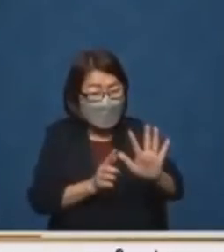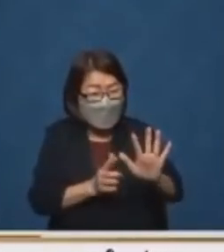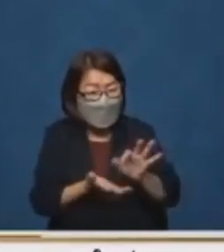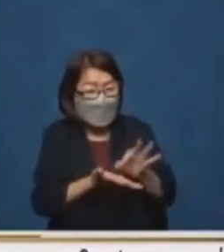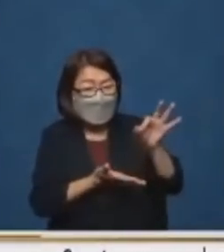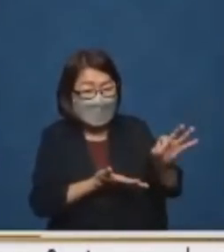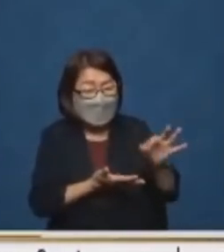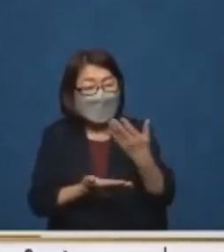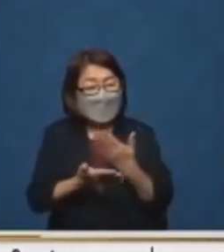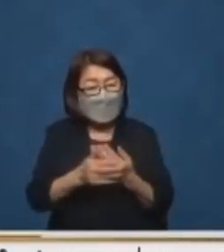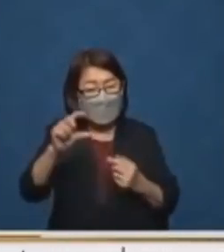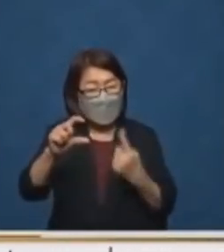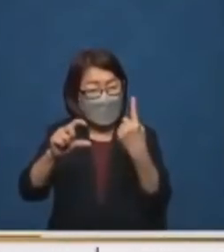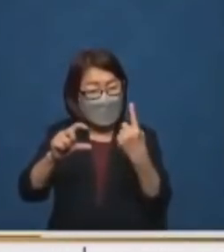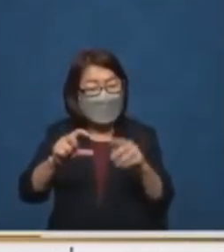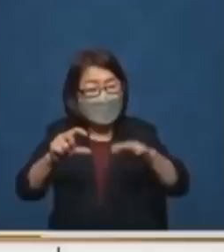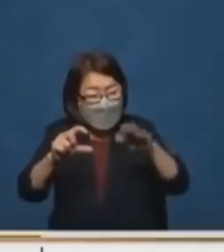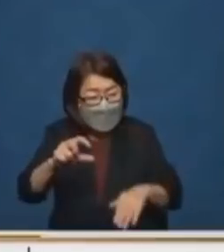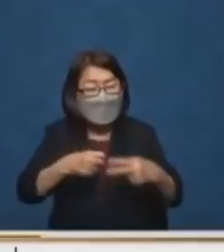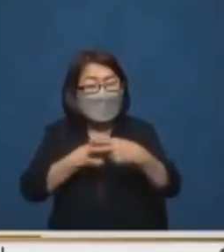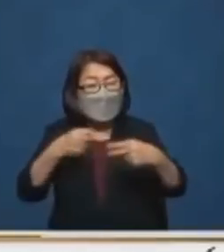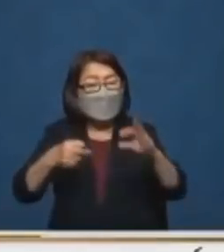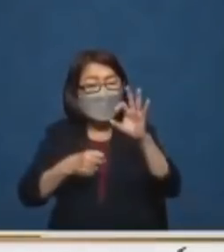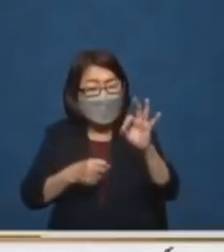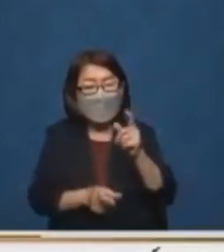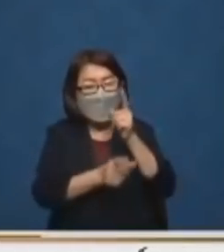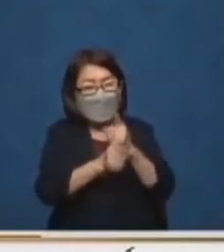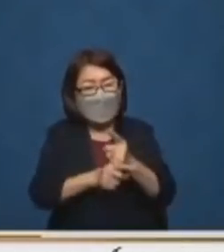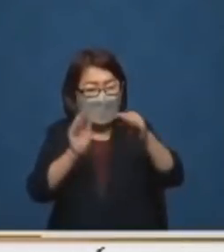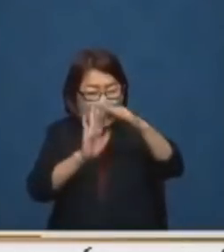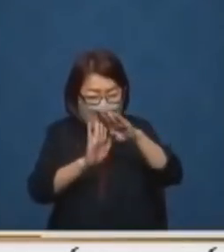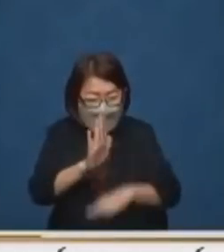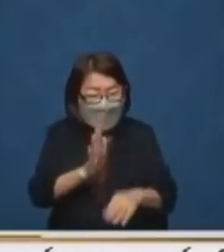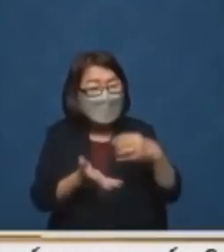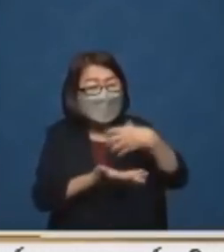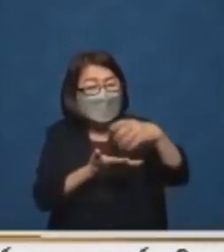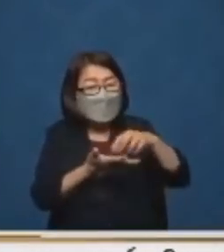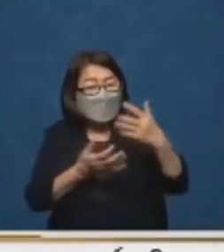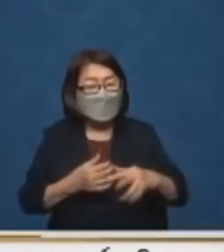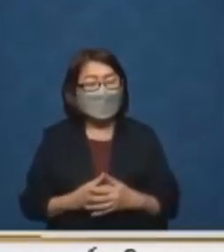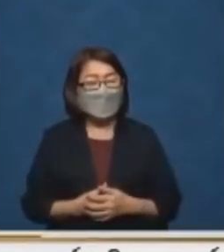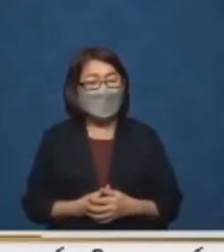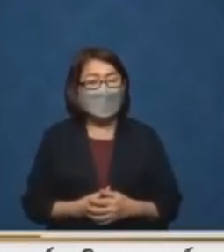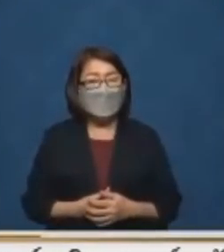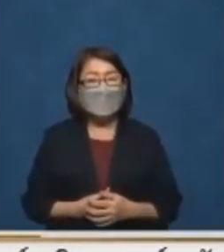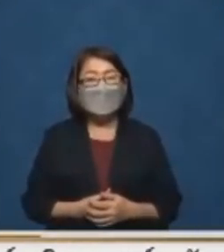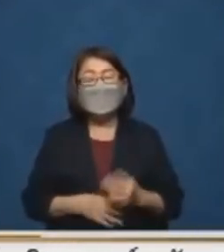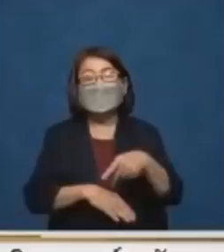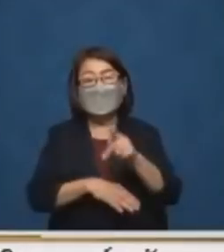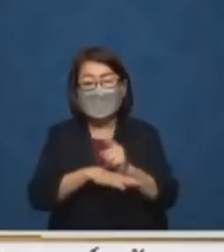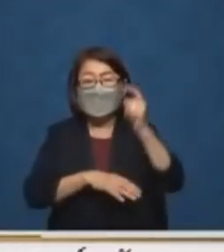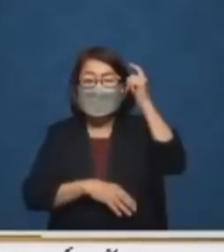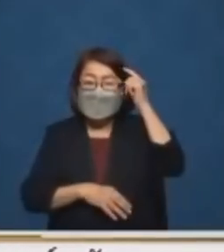อยู่ ที่ รา คา โด เขาเหลี่น ดอล ลา สา ลัก ลั ราม ลาย ลเอียด เมอ สั คู่ที่ก็ผมทายชายภาพท่านประทานดูท่ปทานครั